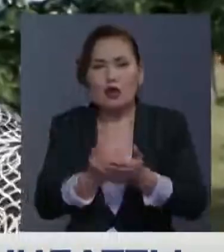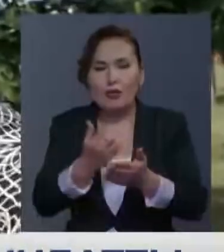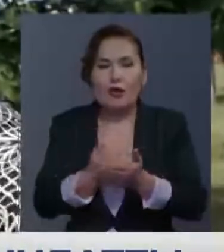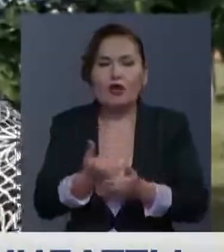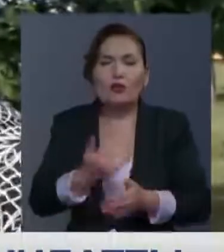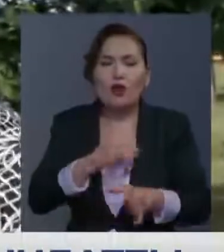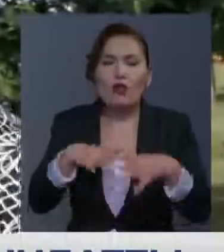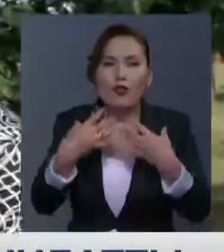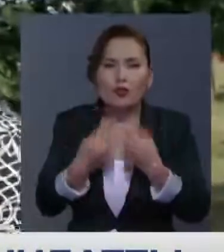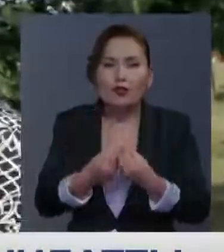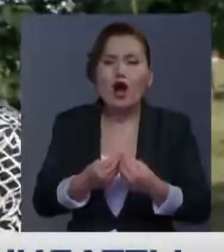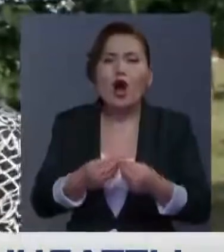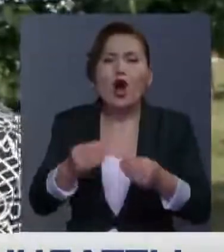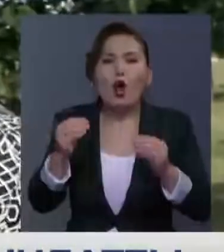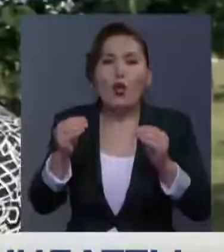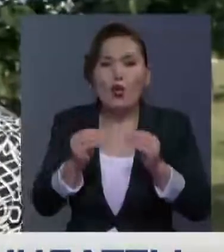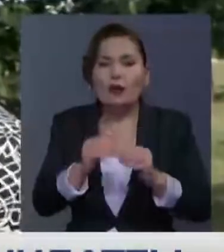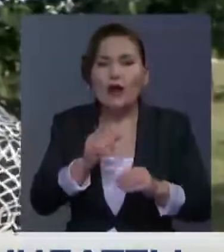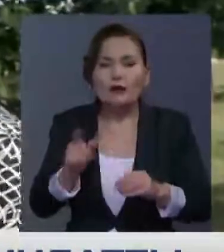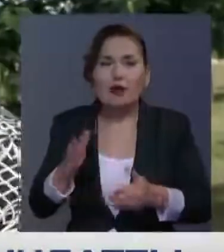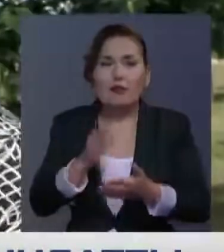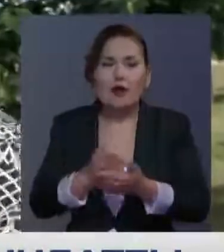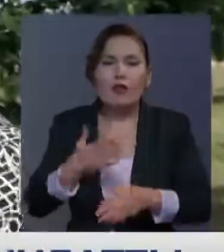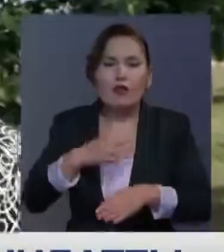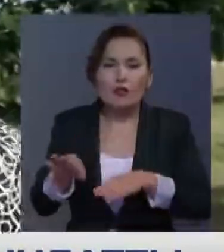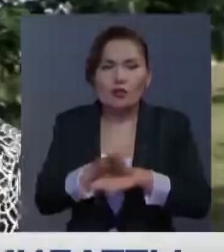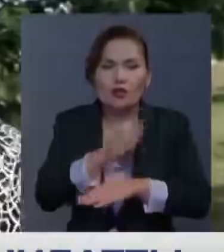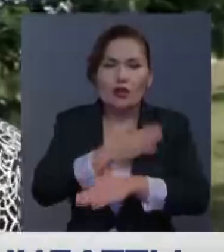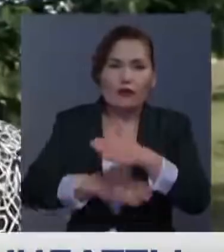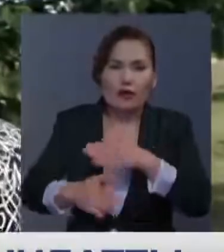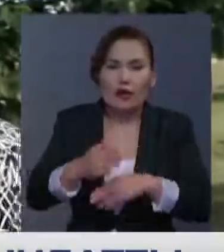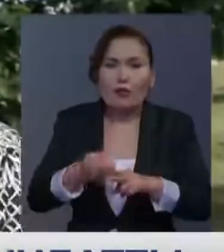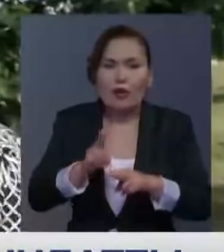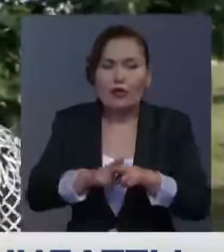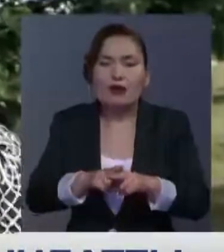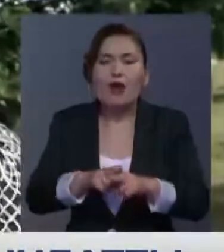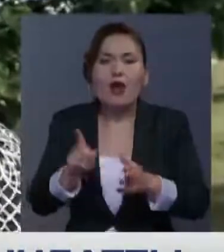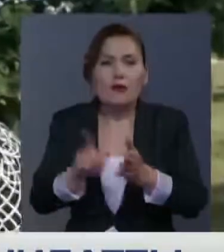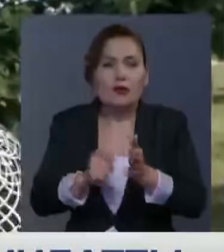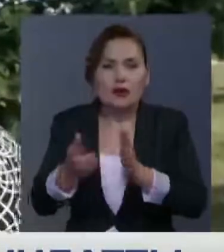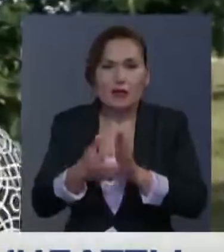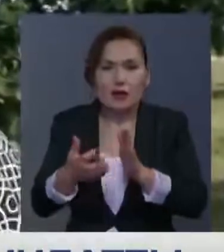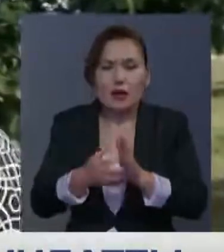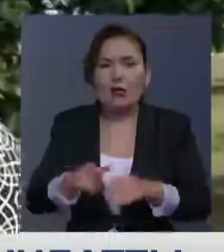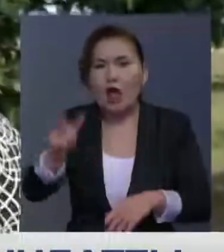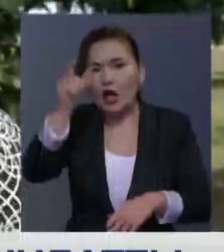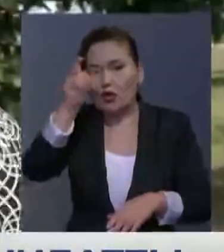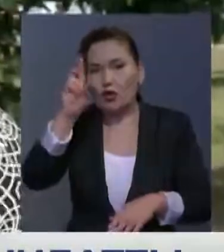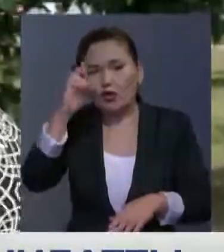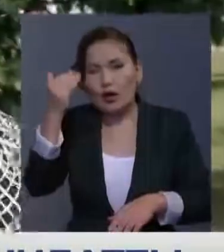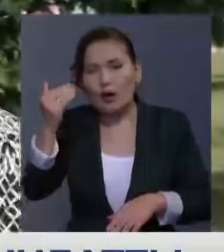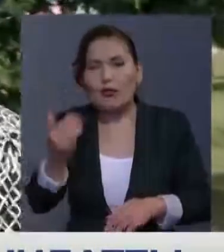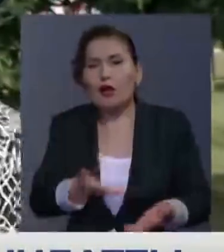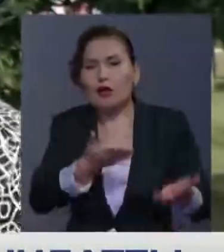бар. Күйеуім мүгедек, зейнеткер. Қазір соның зейнетақысына ғана қарап отырмыз. Ал түрік жұмыс берушісінен шақыру